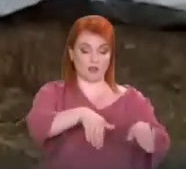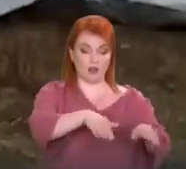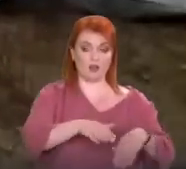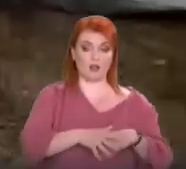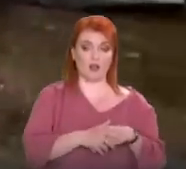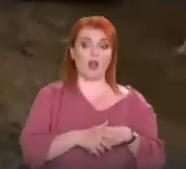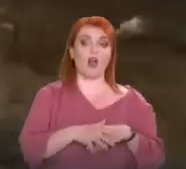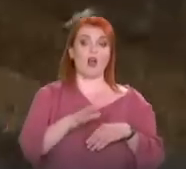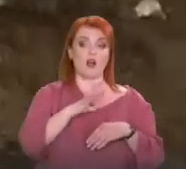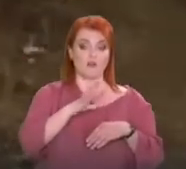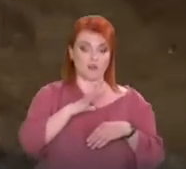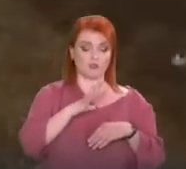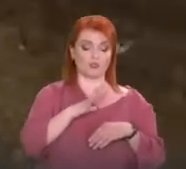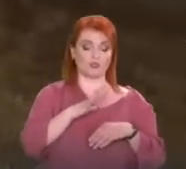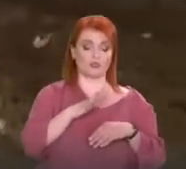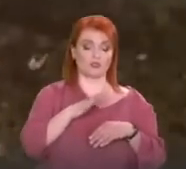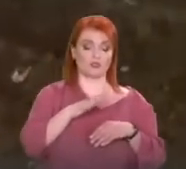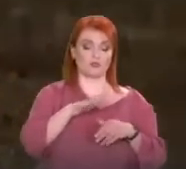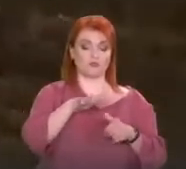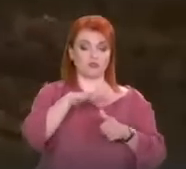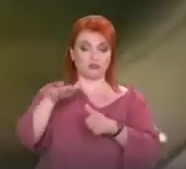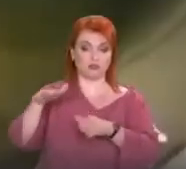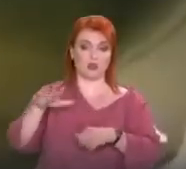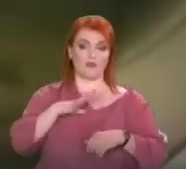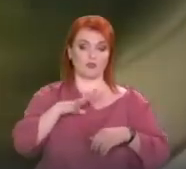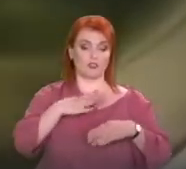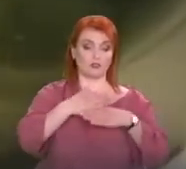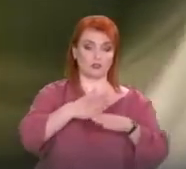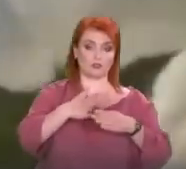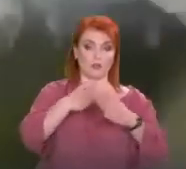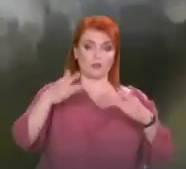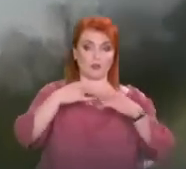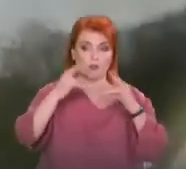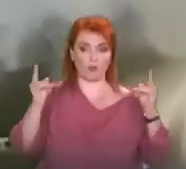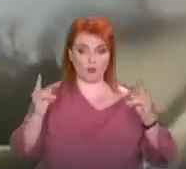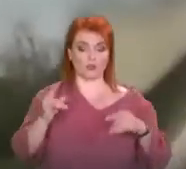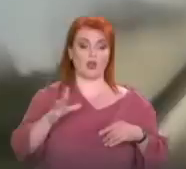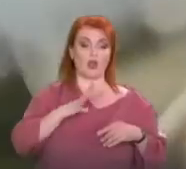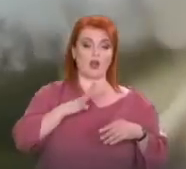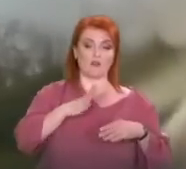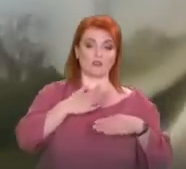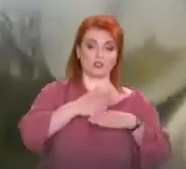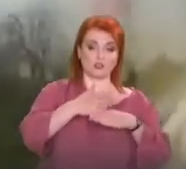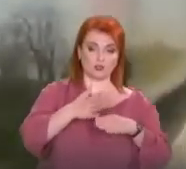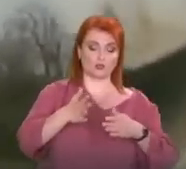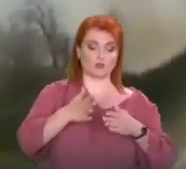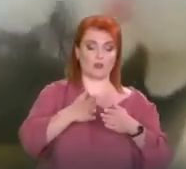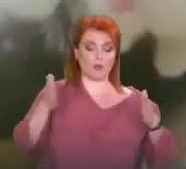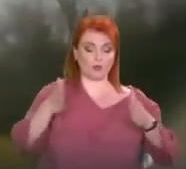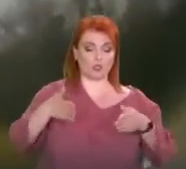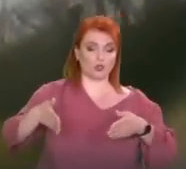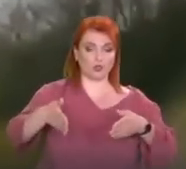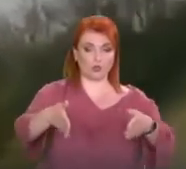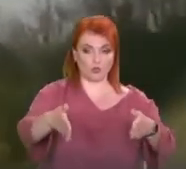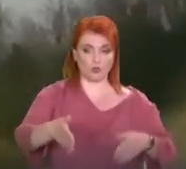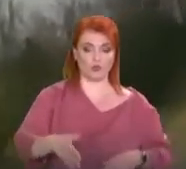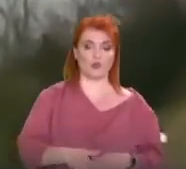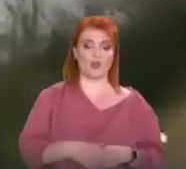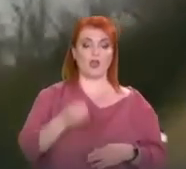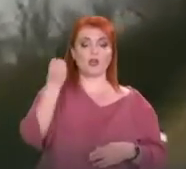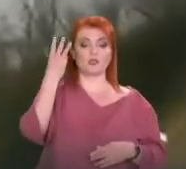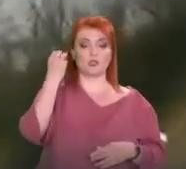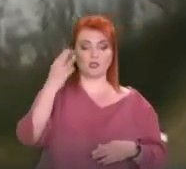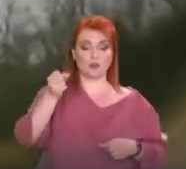un avion și 6 elicoptere. A fost distrus un pod și mai multe drumuri, iar un depozit cu țiței a fost mistuit de flăcări.